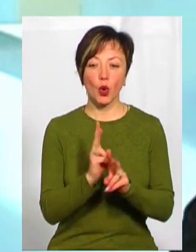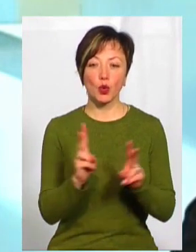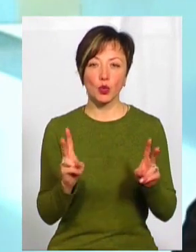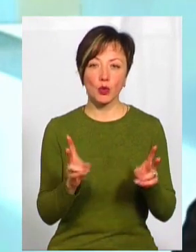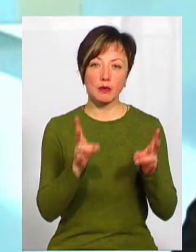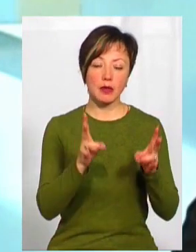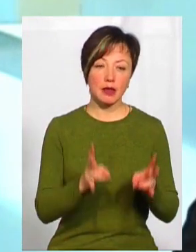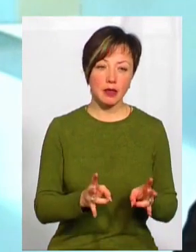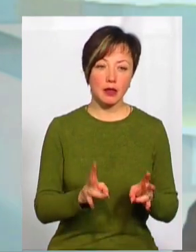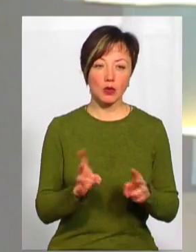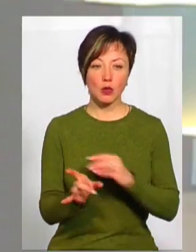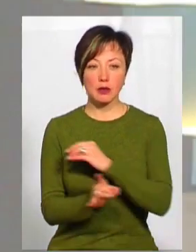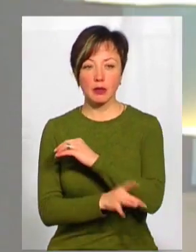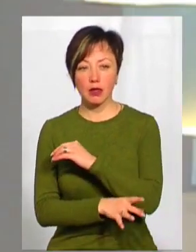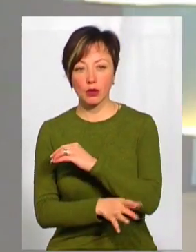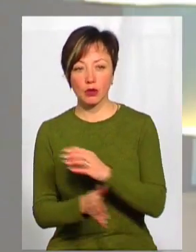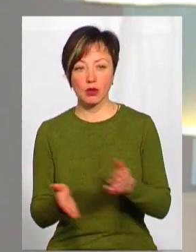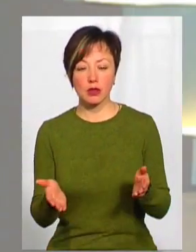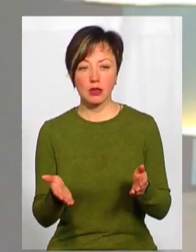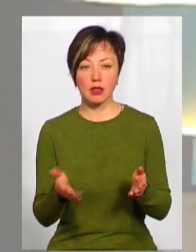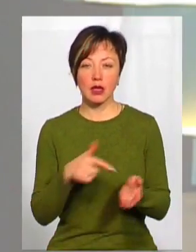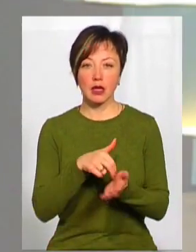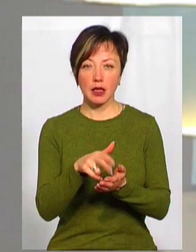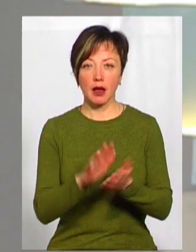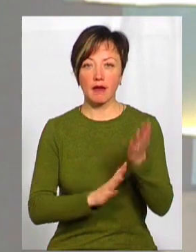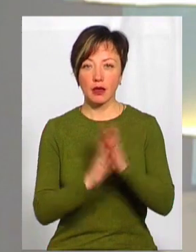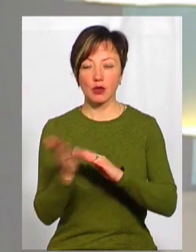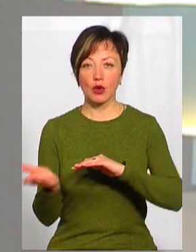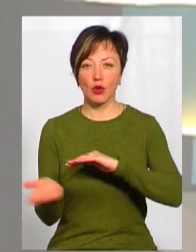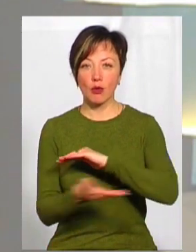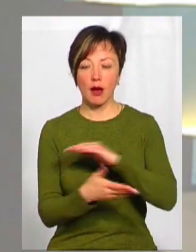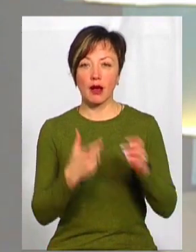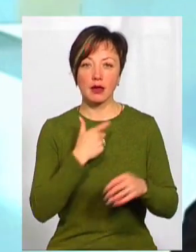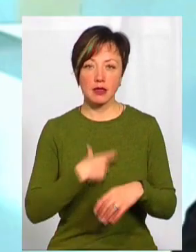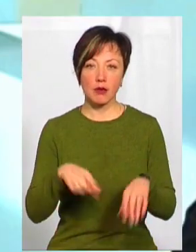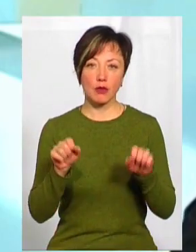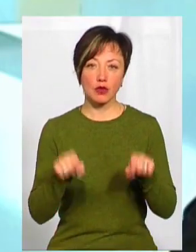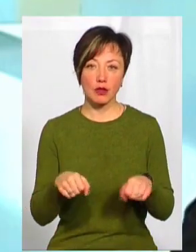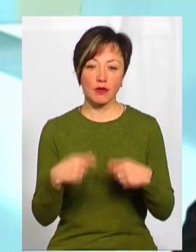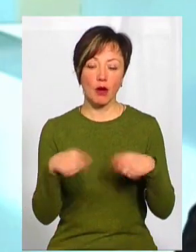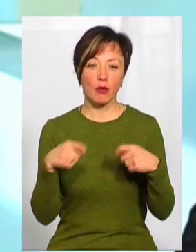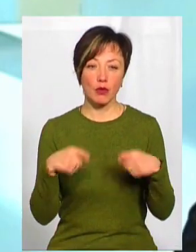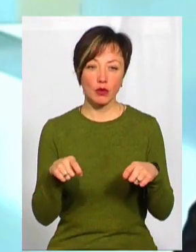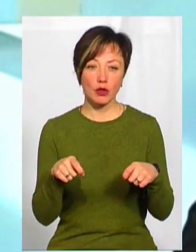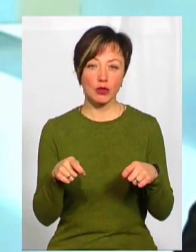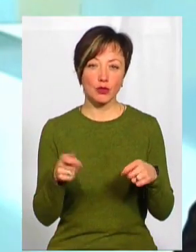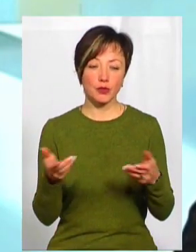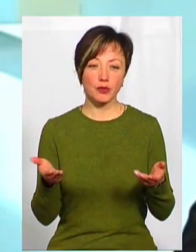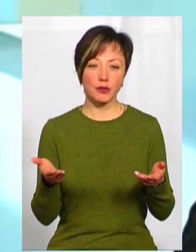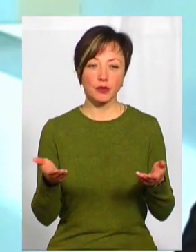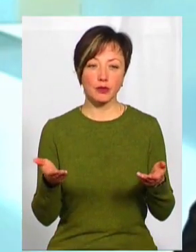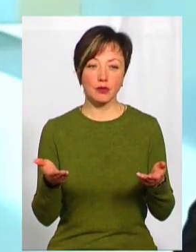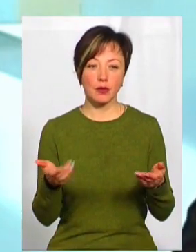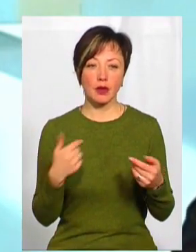з біди, хто з бідності, йде в ліс, рубає десь для себе, десь, можливо, і для продажу.